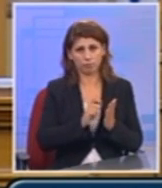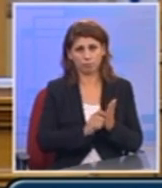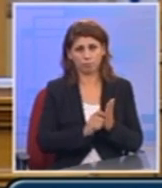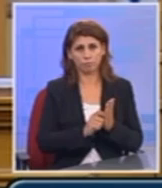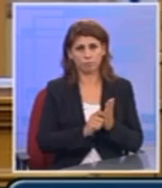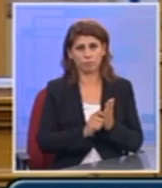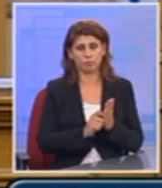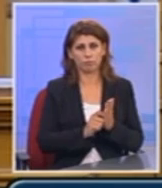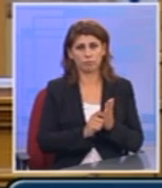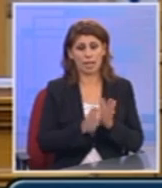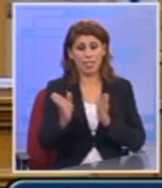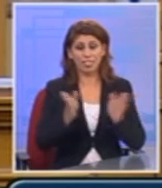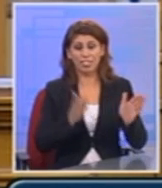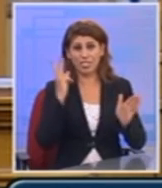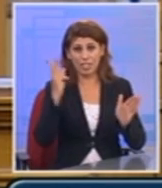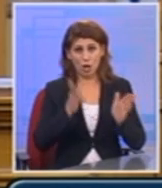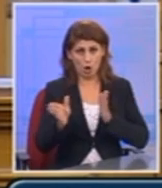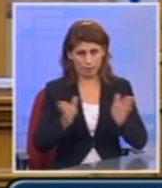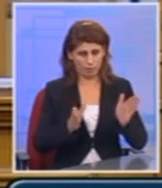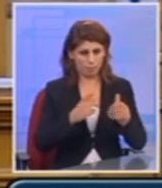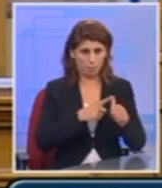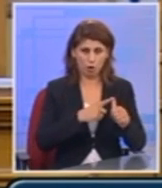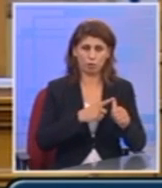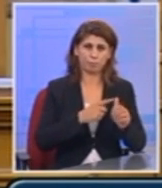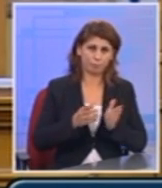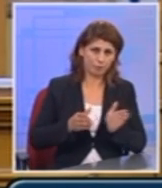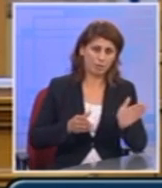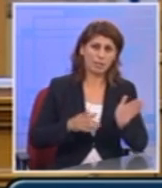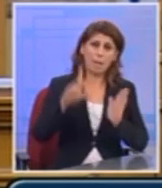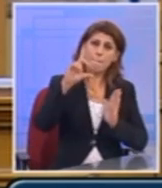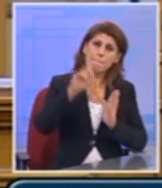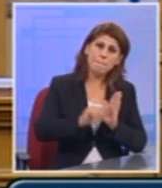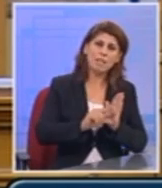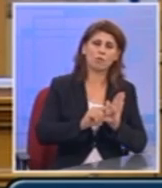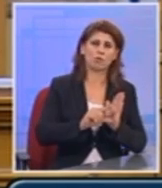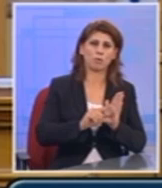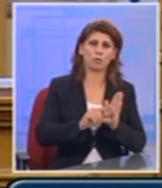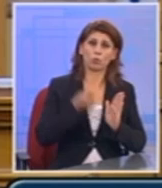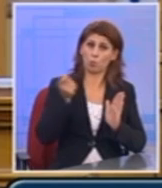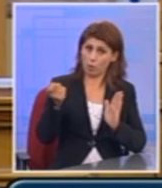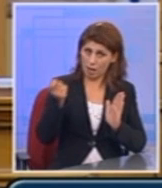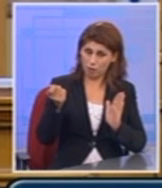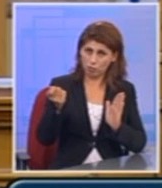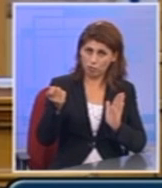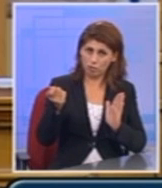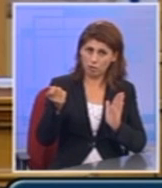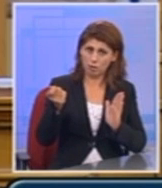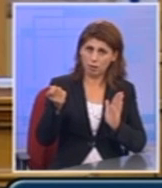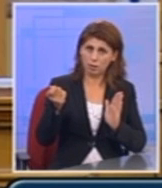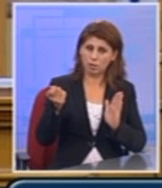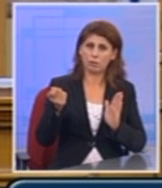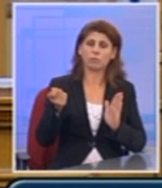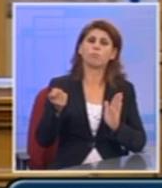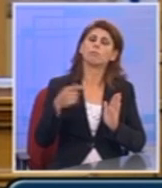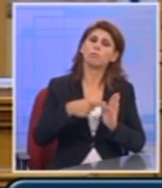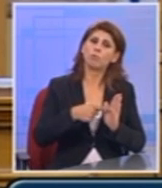προς δύο κατευθύνσεις μείωση του χρέους μέσω μείωσης των επιτοκίων που